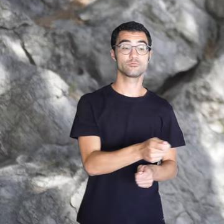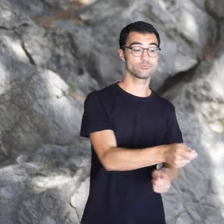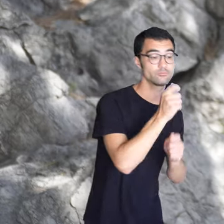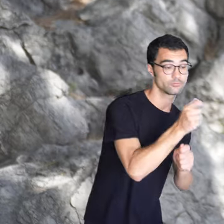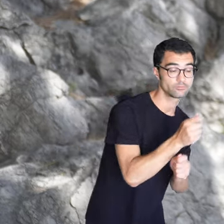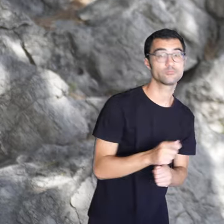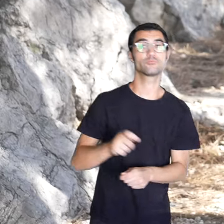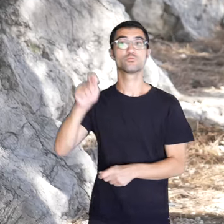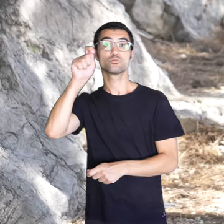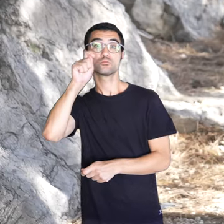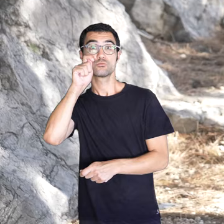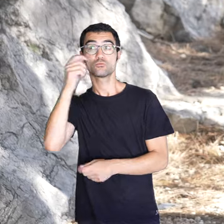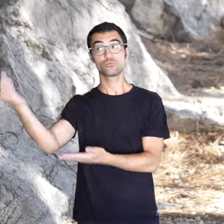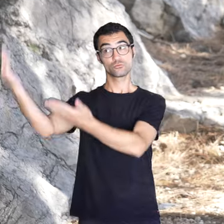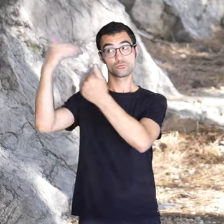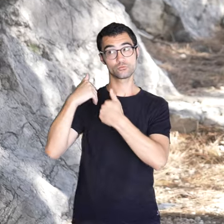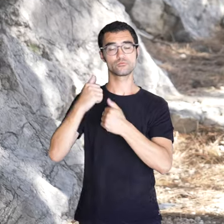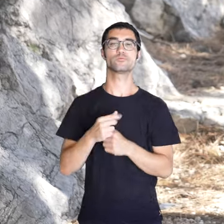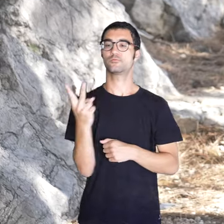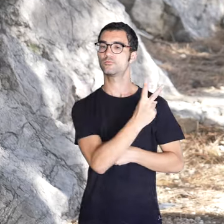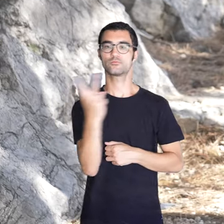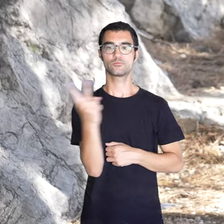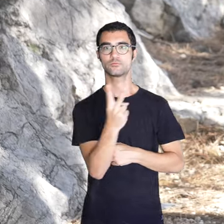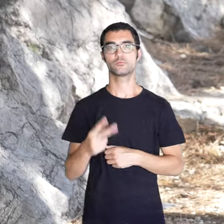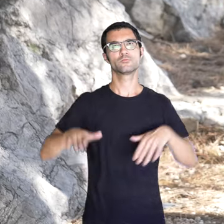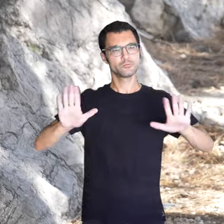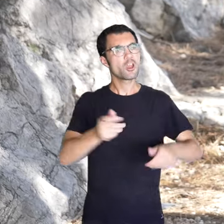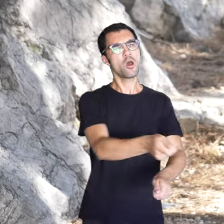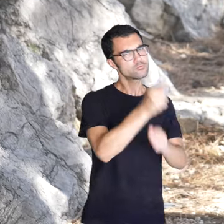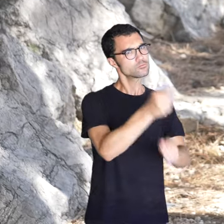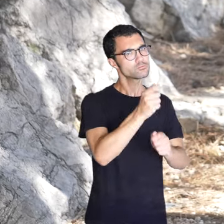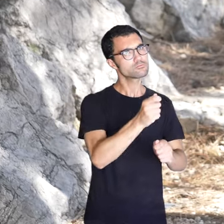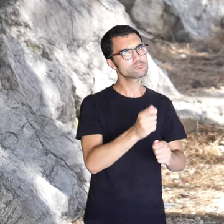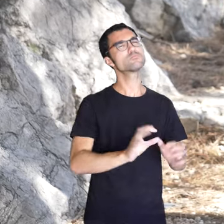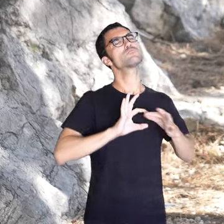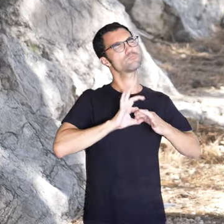és pescaturisme, sense deixar de ser el que som, sense deixar